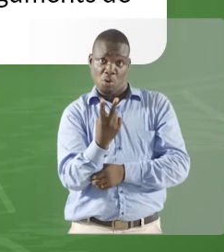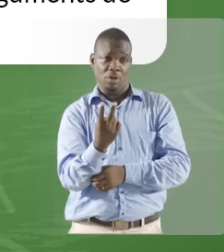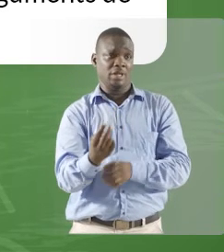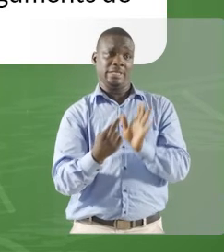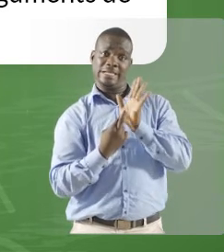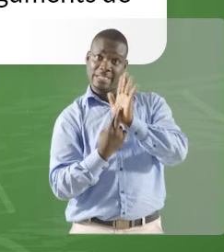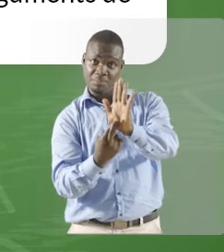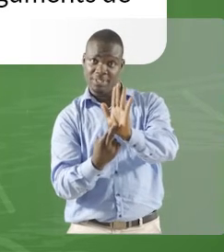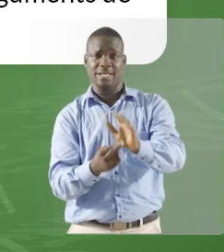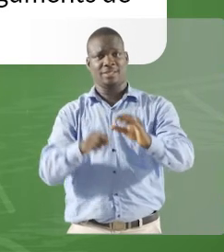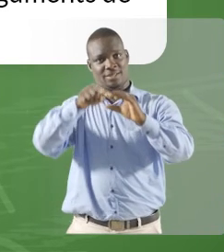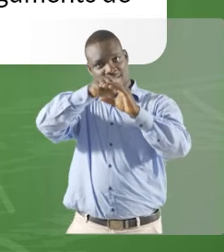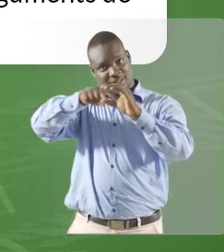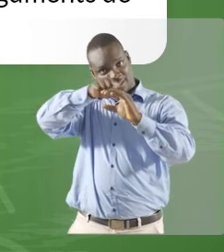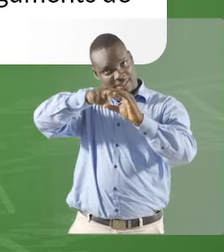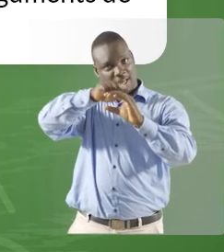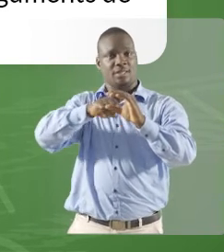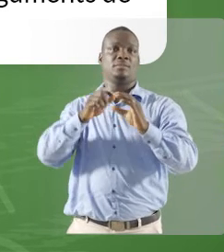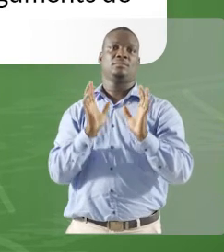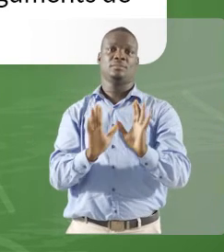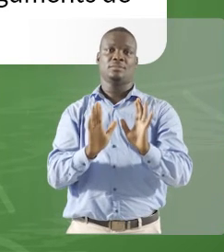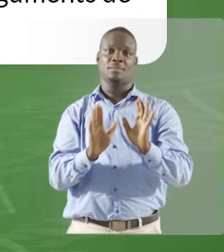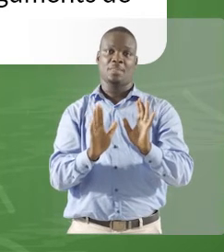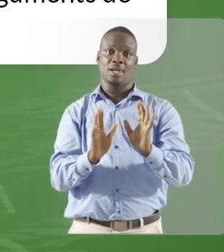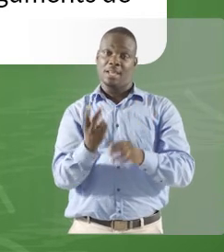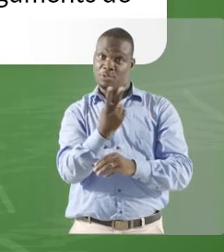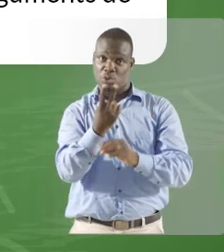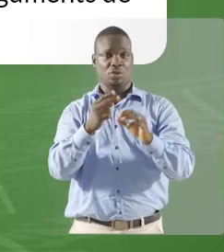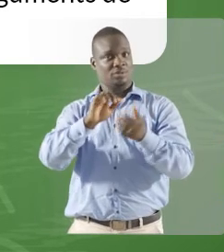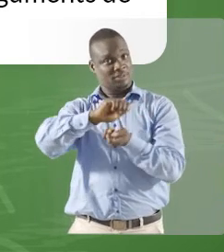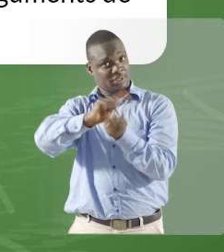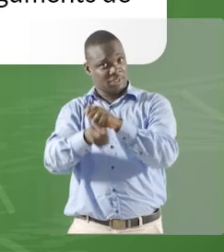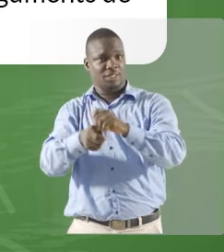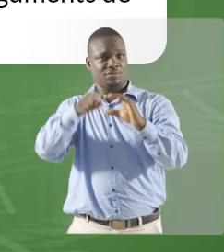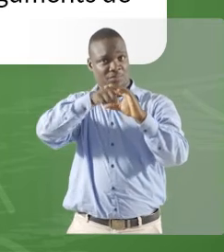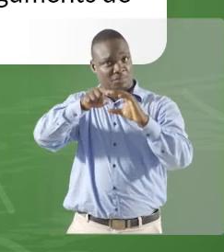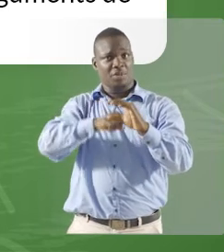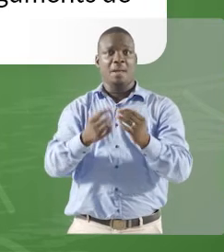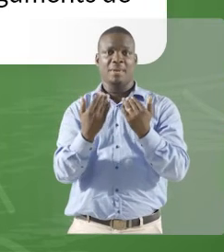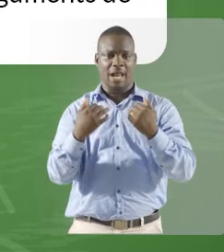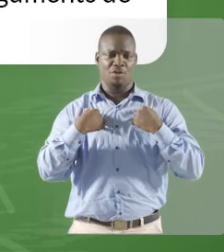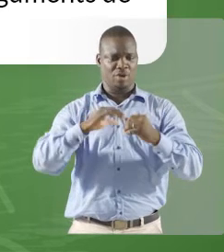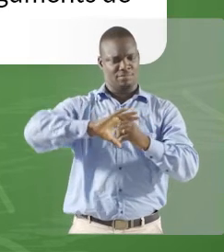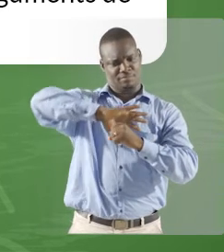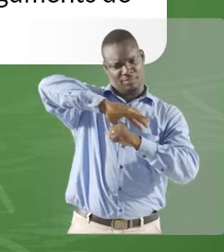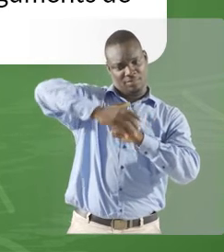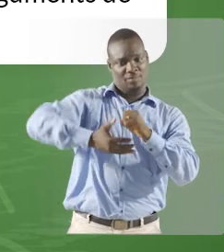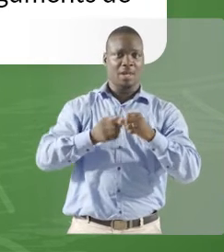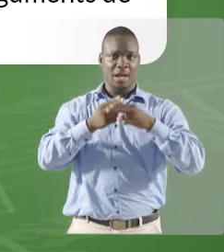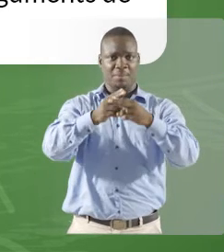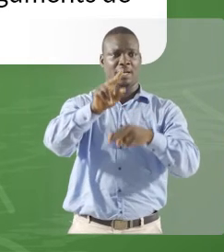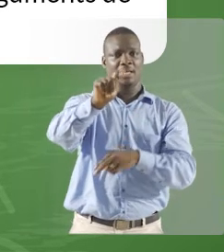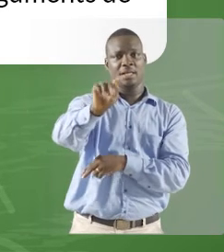constituent l'amande de la graine, et que cette amande est recouverte par un tégument, une